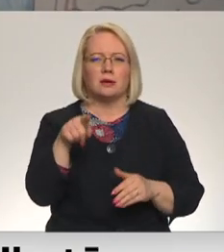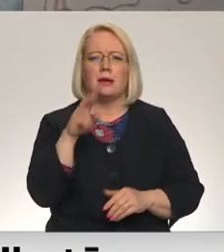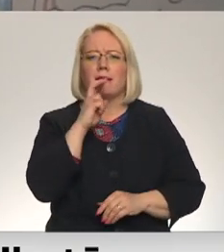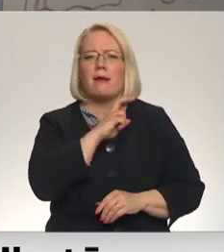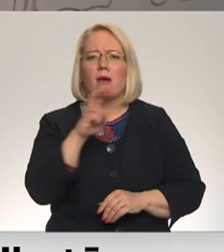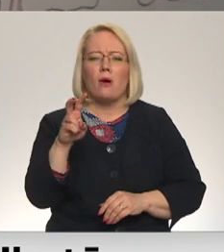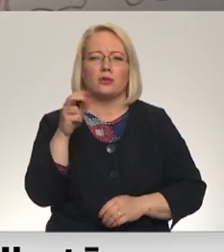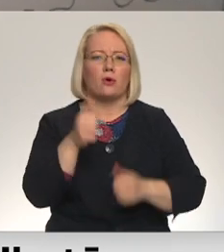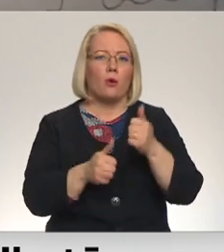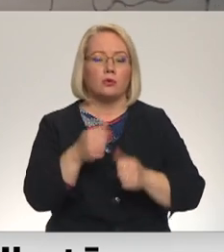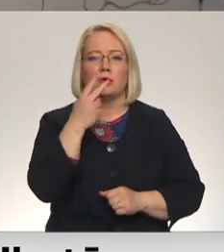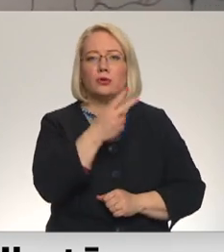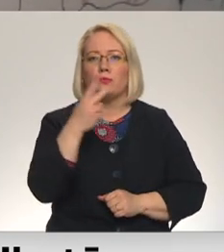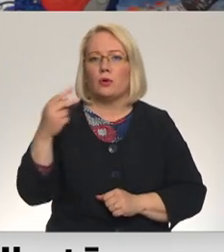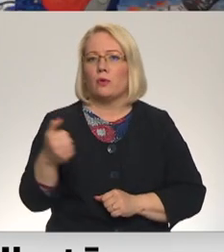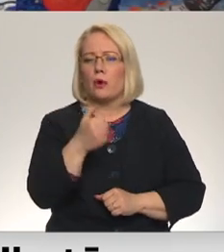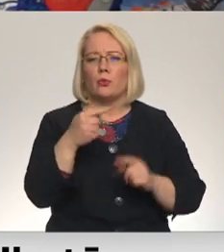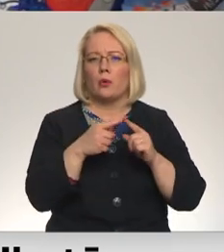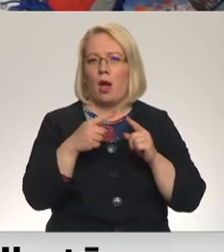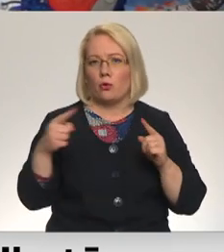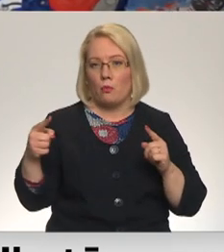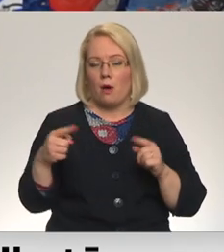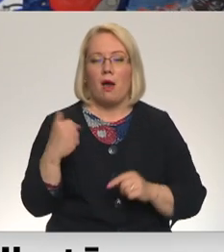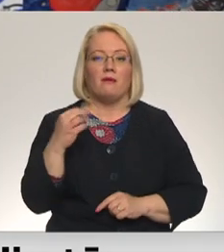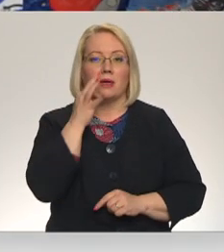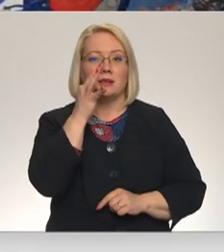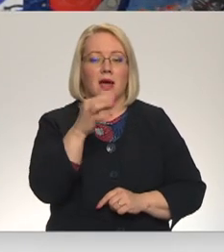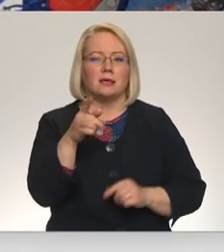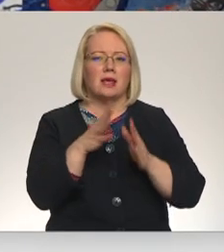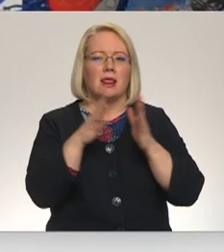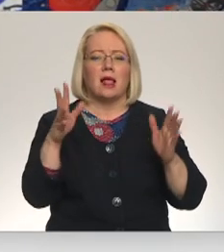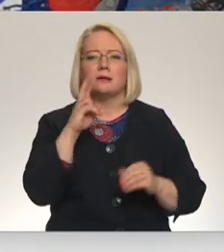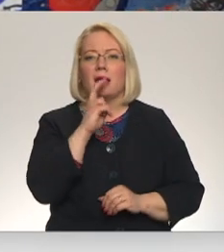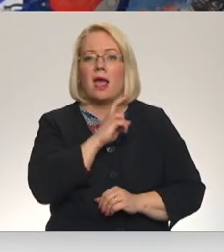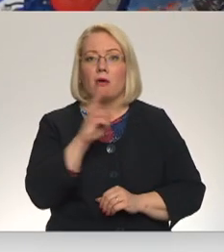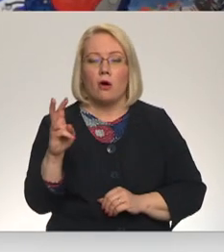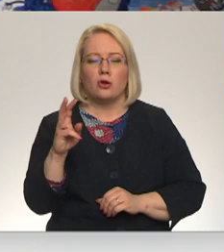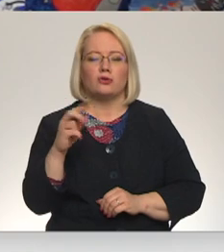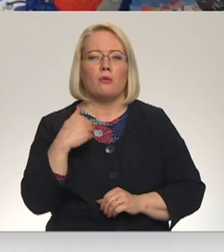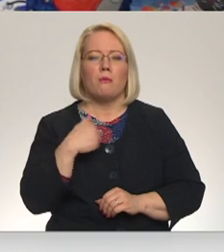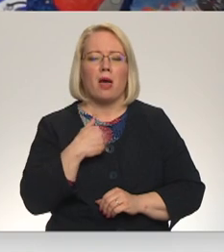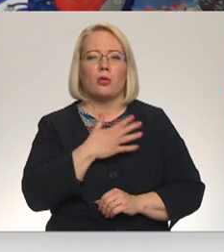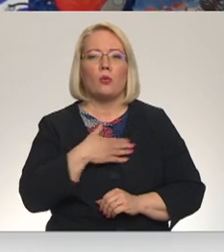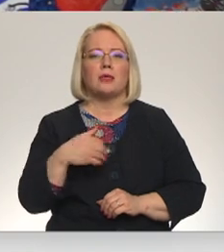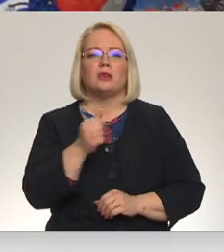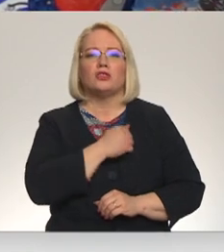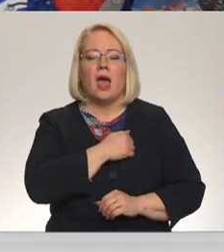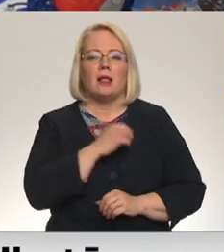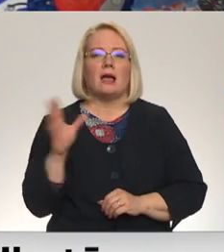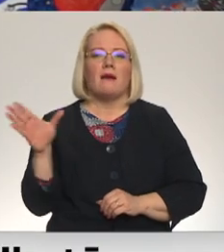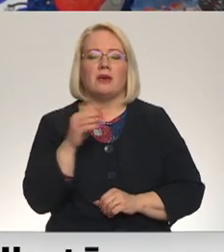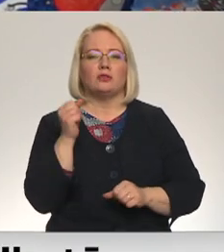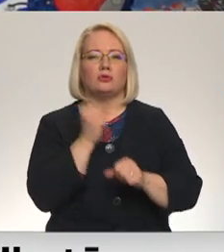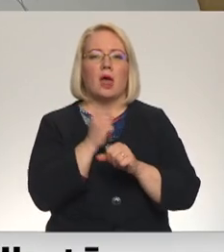konkursa 22 gadu garumā. Tas ir ļoti liels rekords un man ļoti žēl, ka mēs nevarējām visus darbus pielikt, tā teikt,